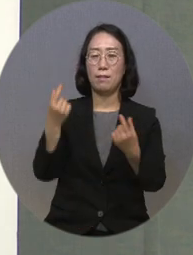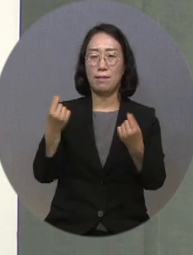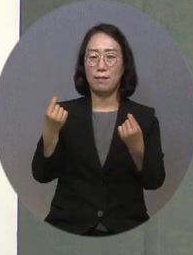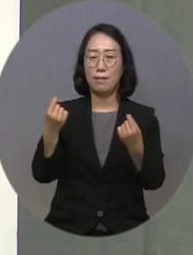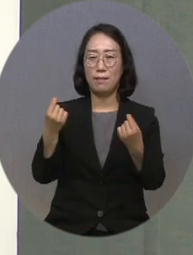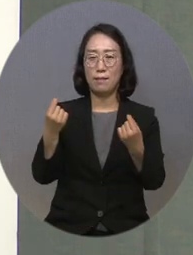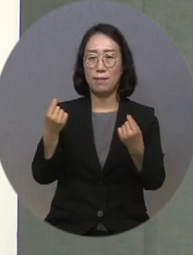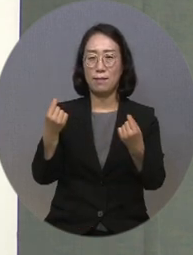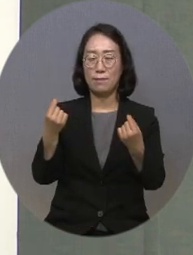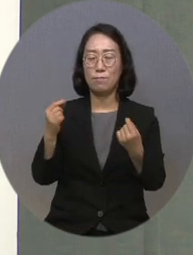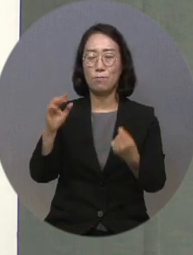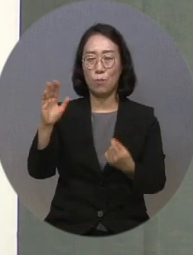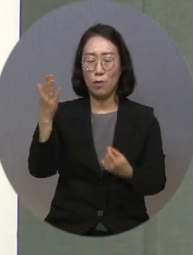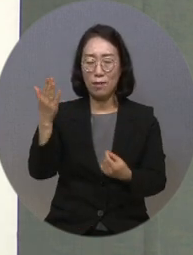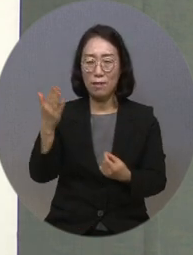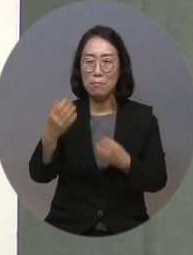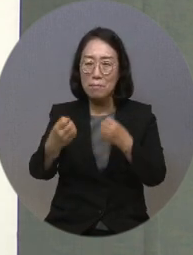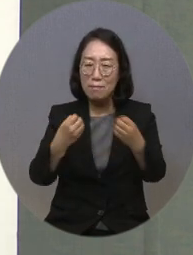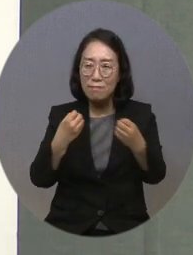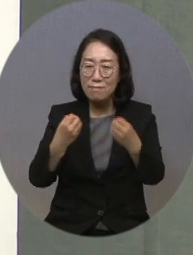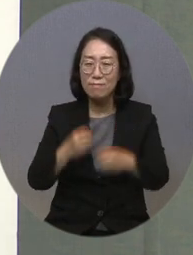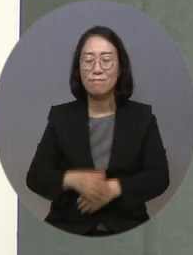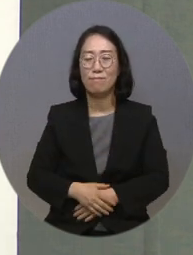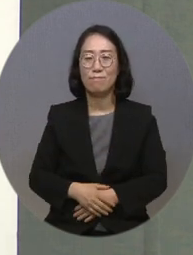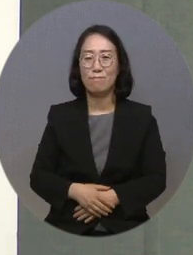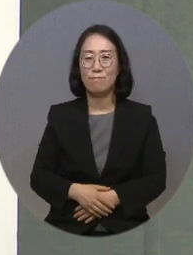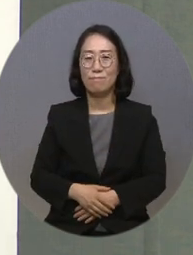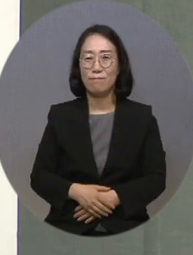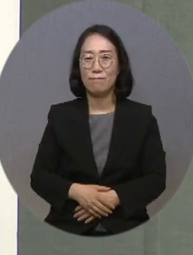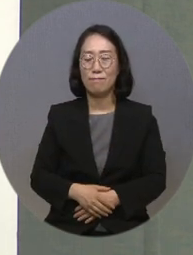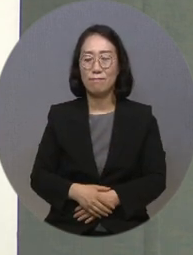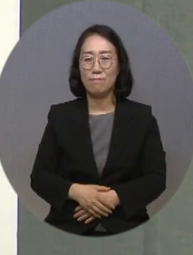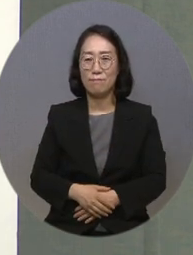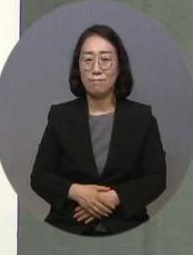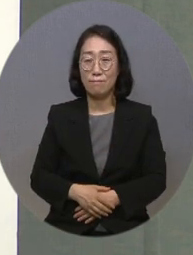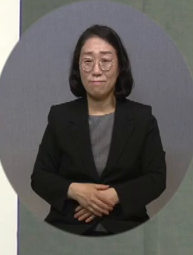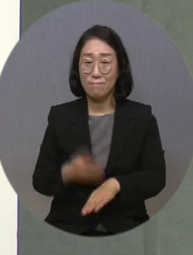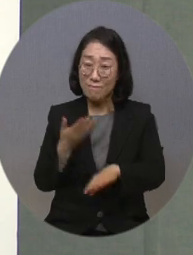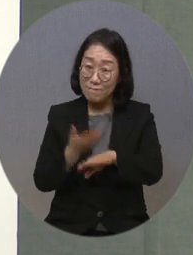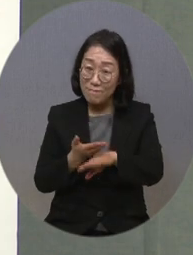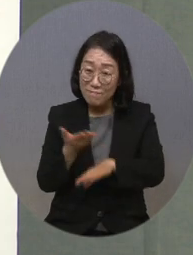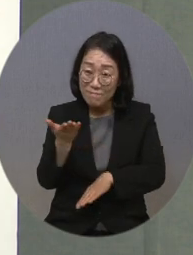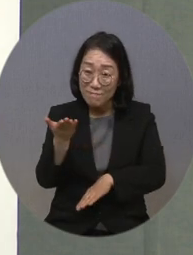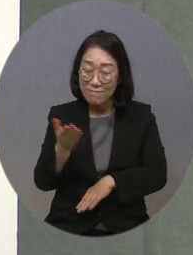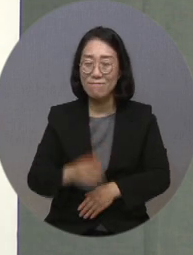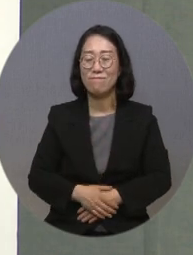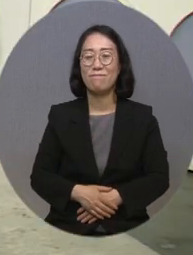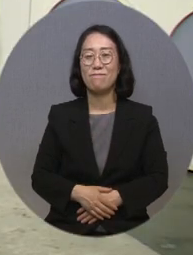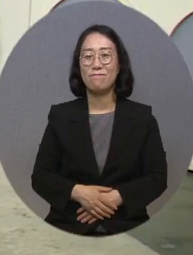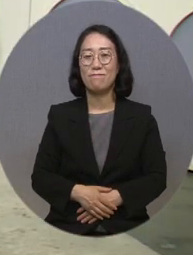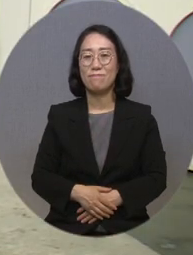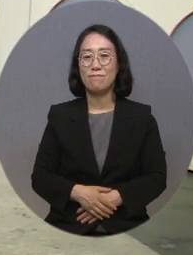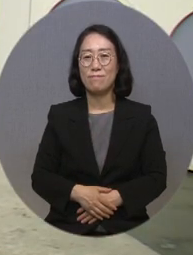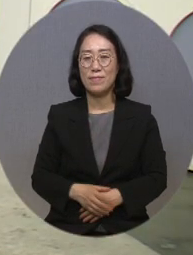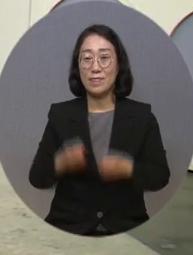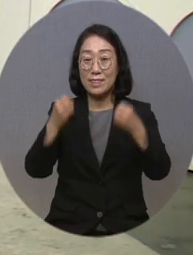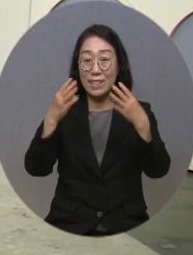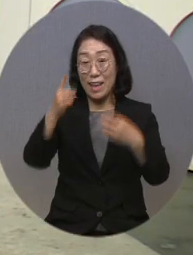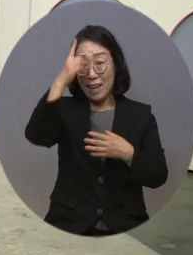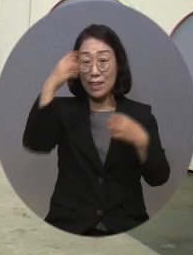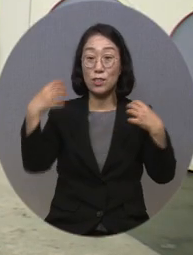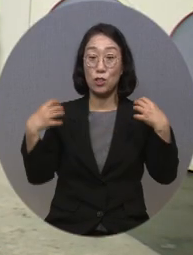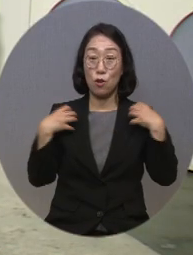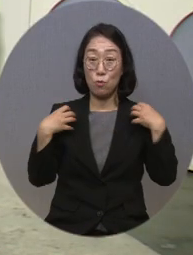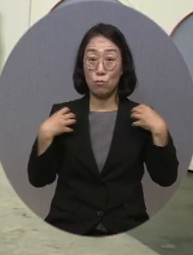해요. 네, 그렇습니다. 그런데 그러지 않겠죠? 새 정부를 말씀하시는